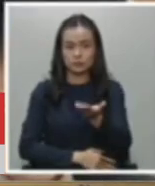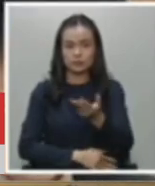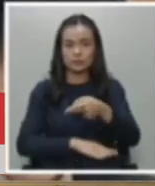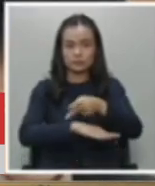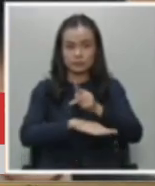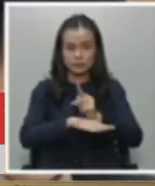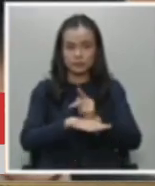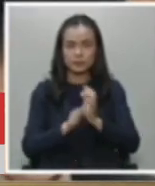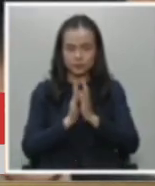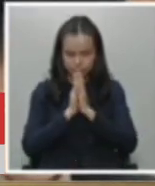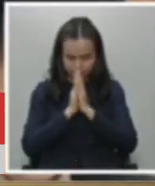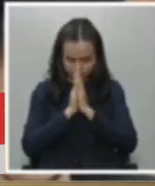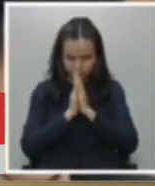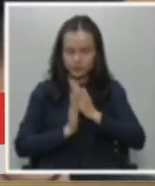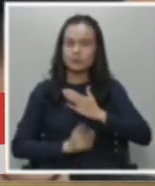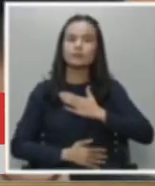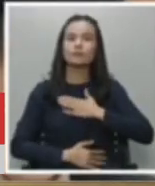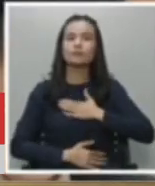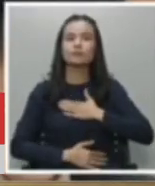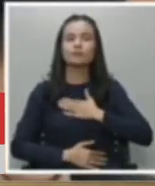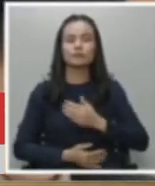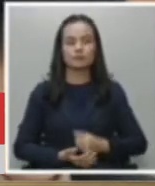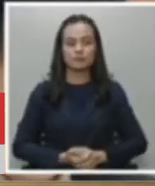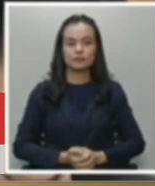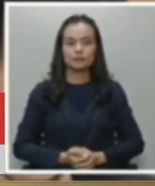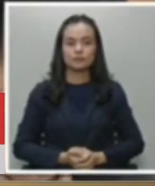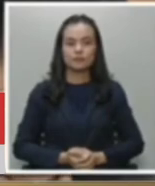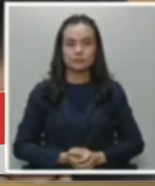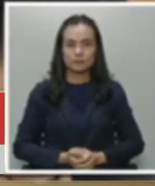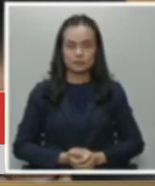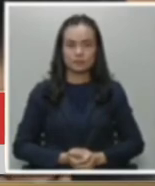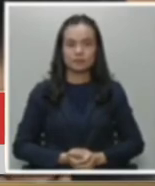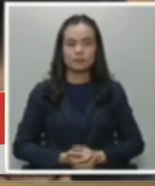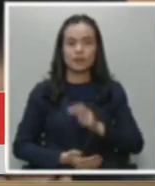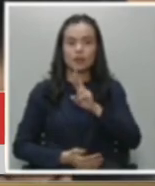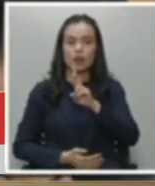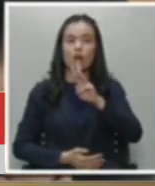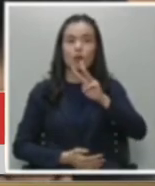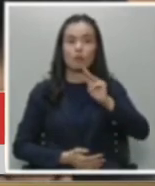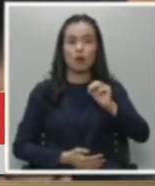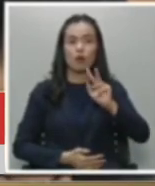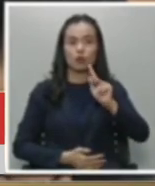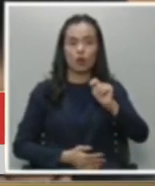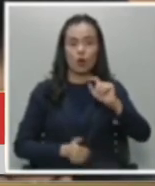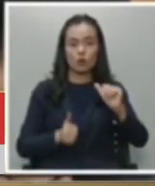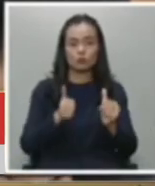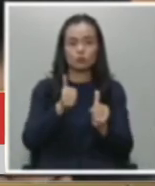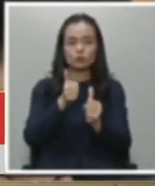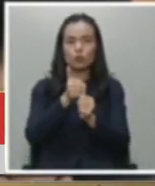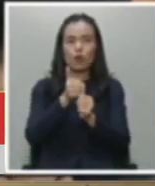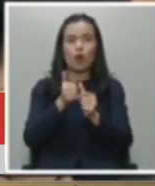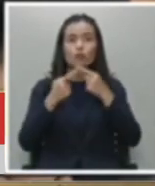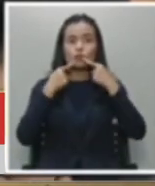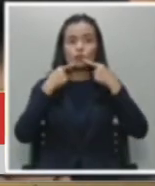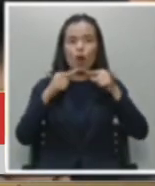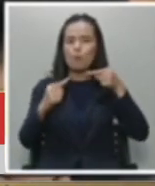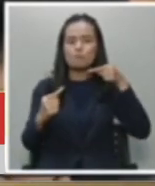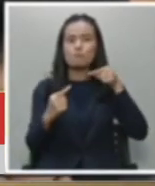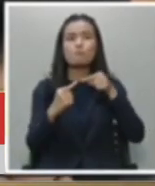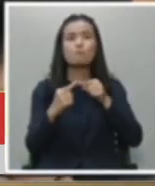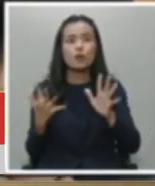พครับประเสริฐจันทละลวงทองท่านรัฐมนตรีช่วยนี่ตอบไม่ค่อยตรงคำถามแต่ไม่เป็นไรนะ